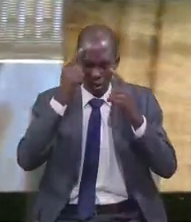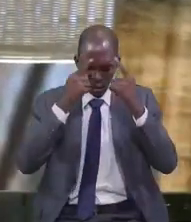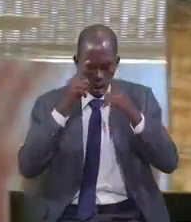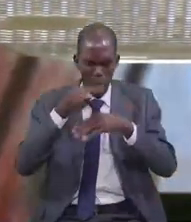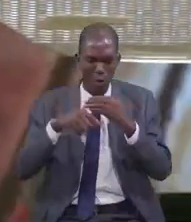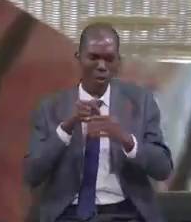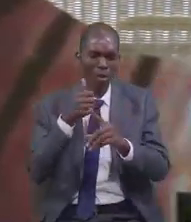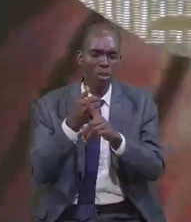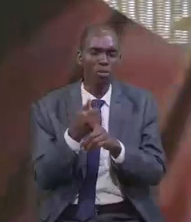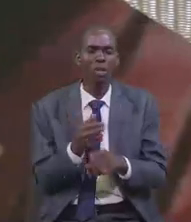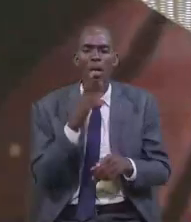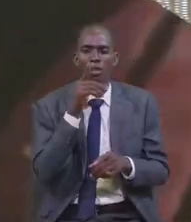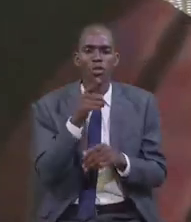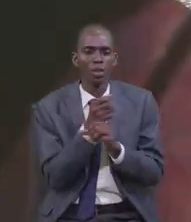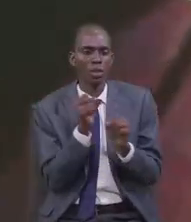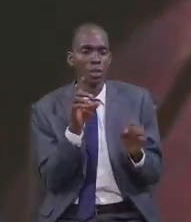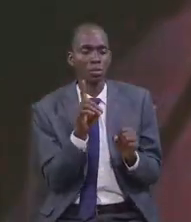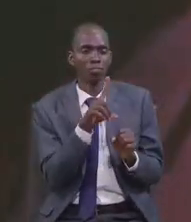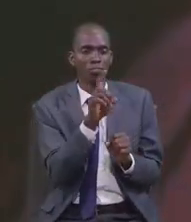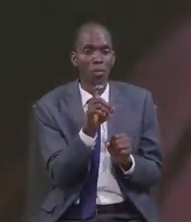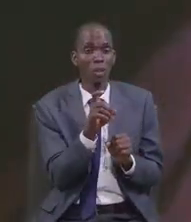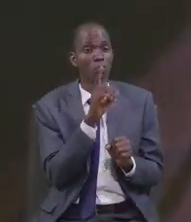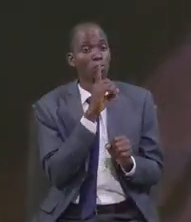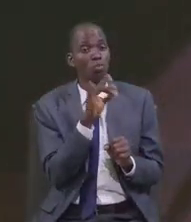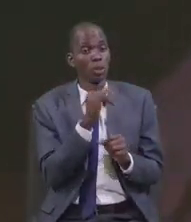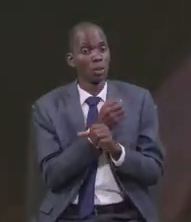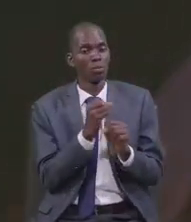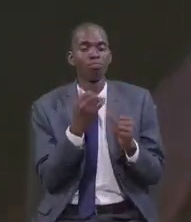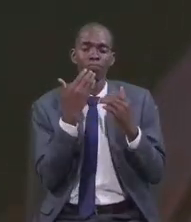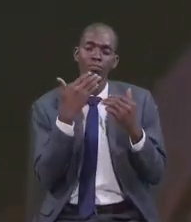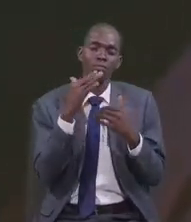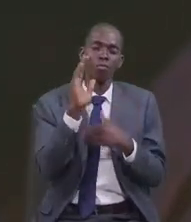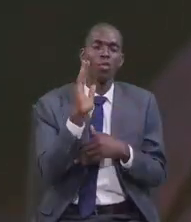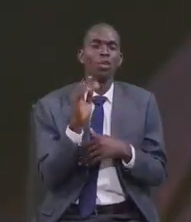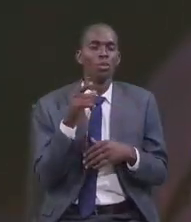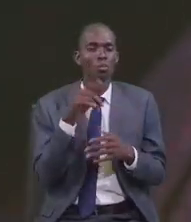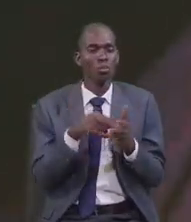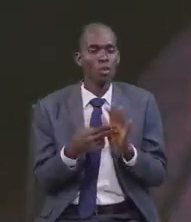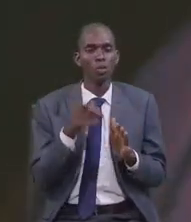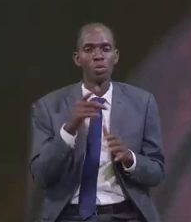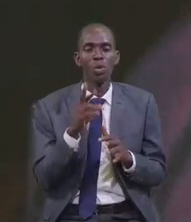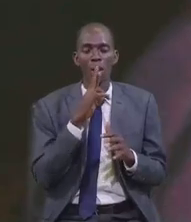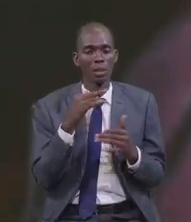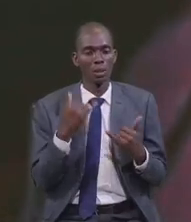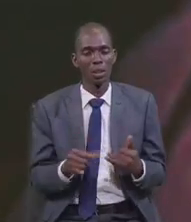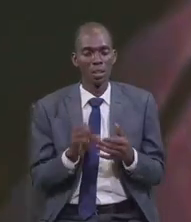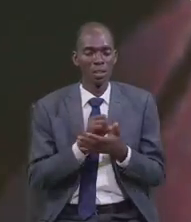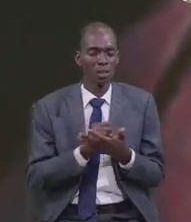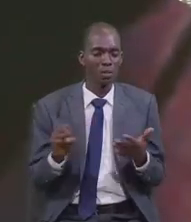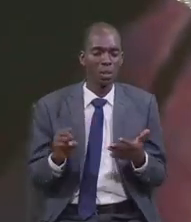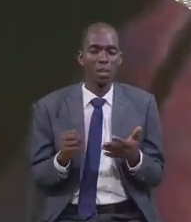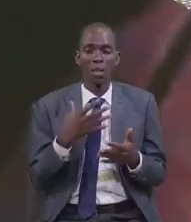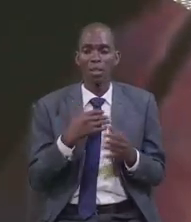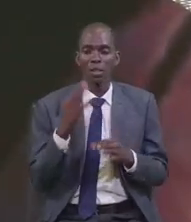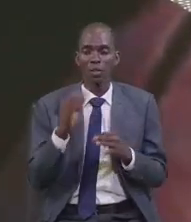sauvé, donc vous êtes converti. Si vous êtes converti, vous êtes converti au Seigneur et vous vous donnez au Seigneur. Est-ce que vous